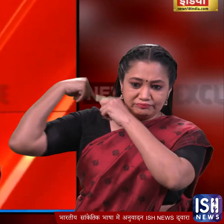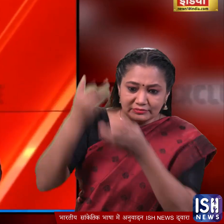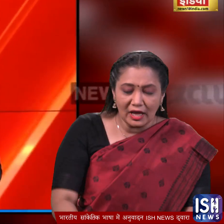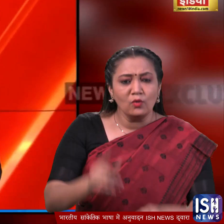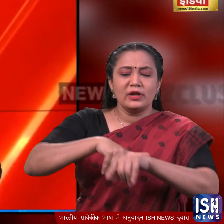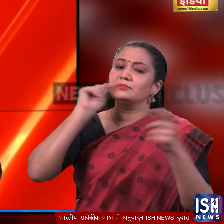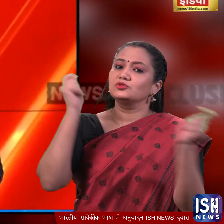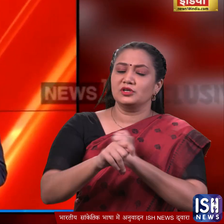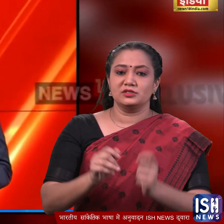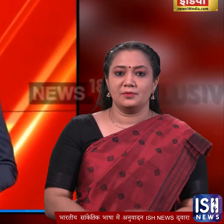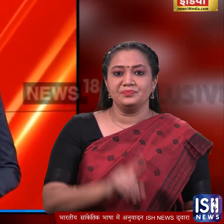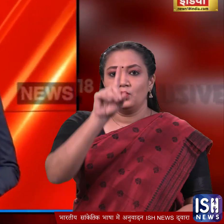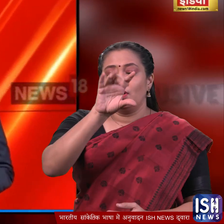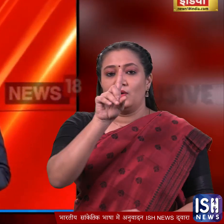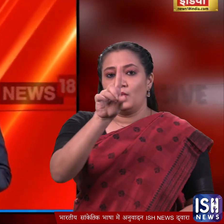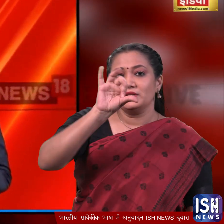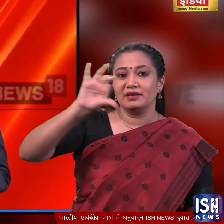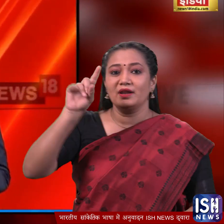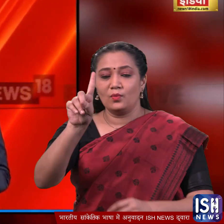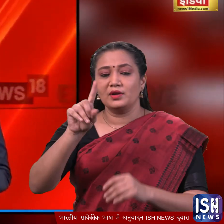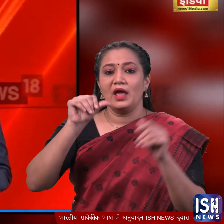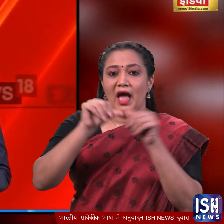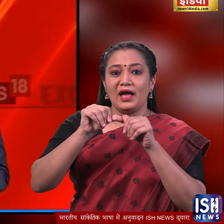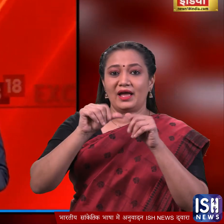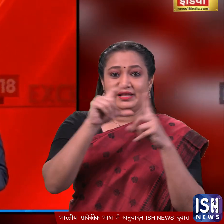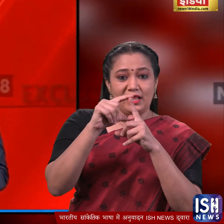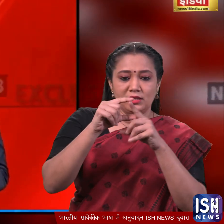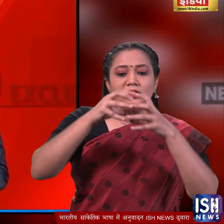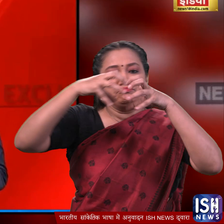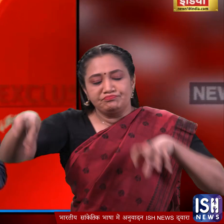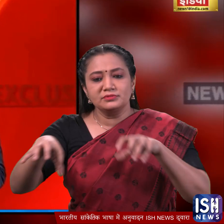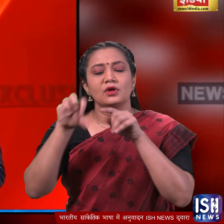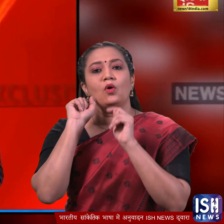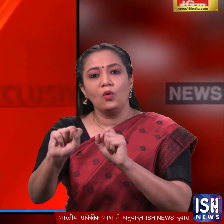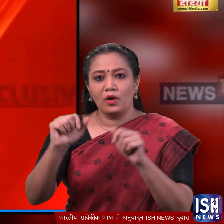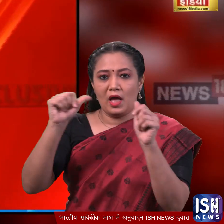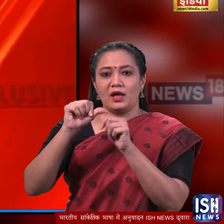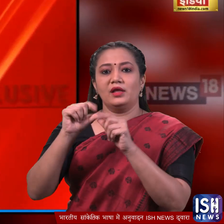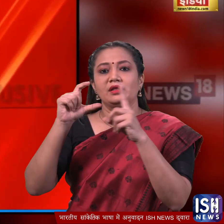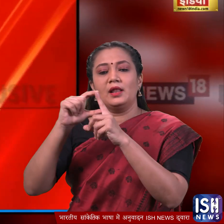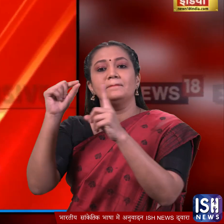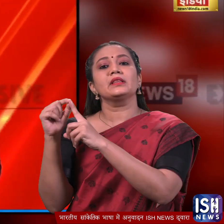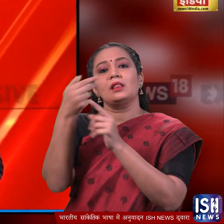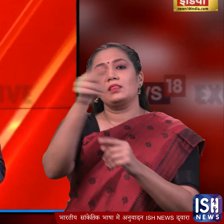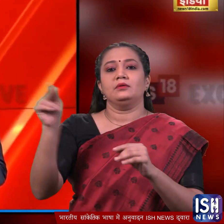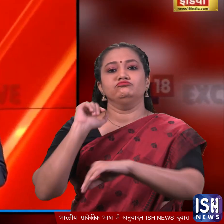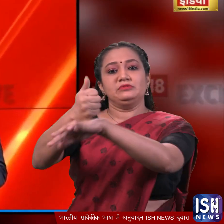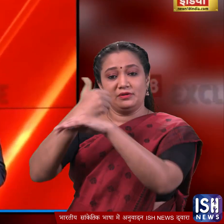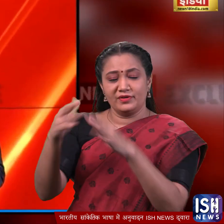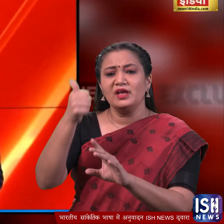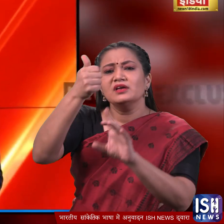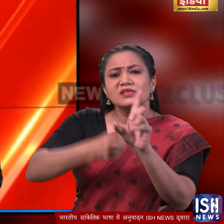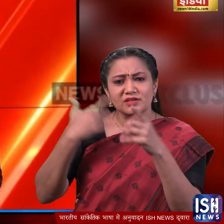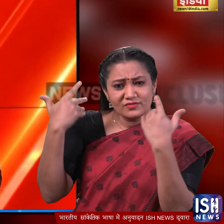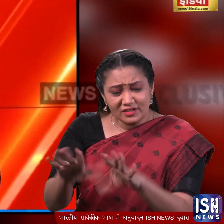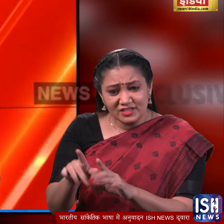जमीन आसमान का अंतर है, क्योंकि 1991 में वो अकाली दल अलग हुए थे और इसीलिए उन्होंने अकाली दल पंथिक नाम से पार्टी बनाई थी।